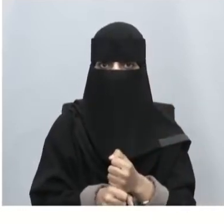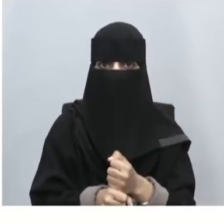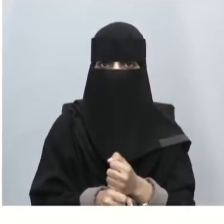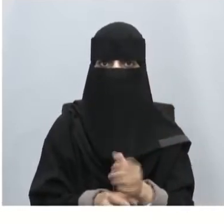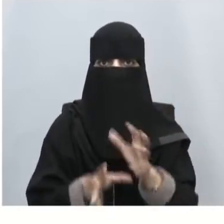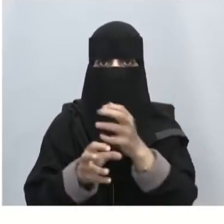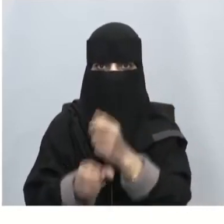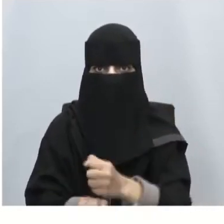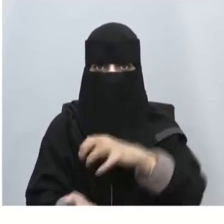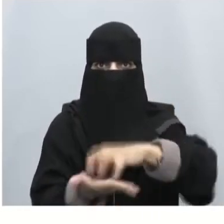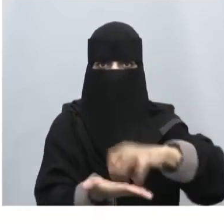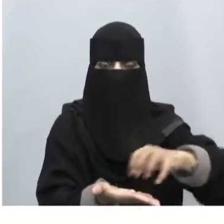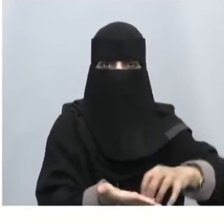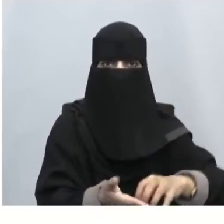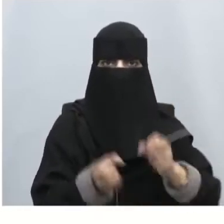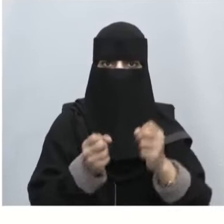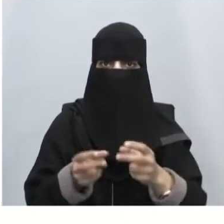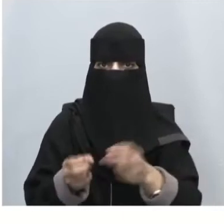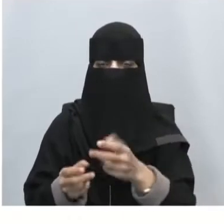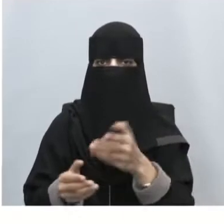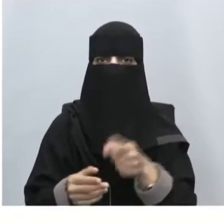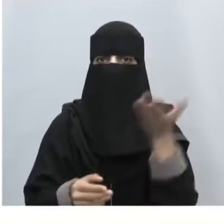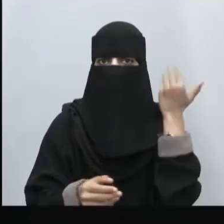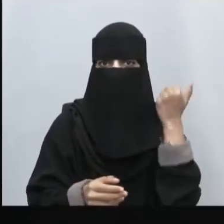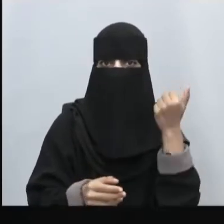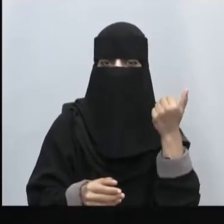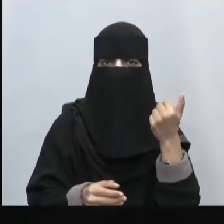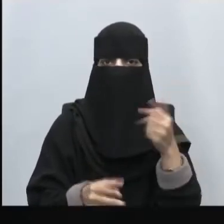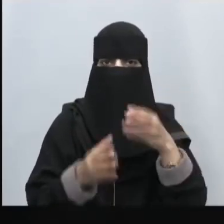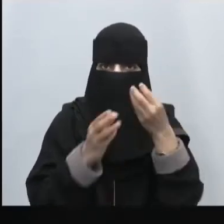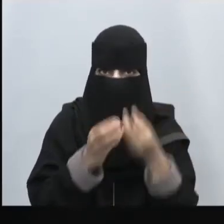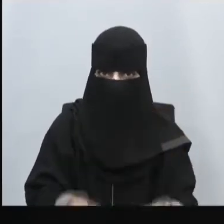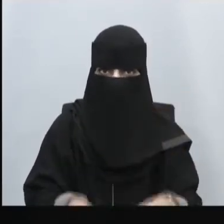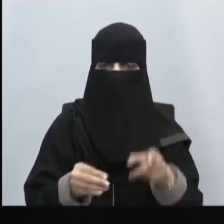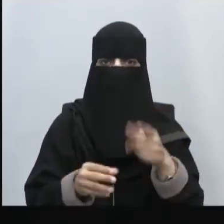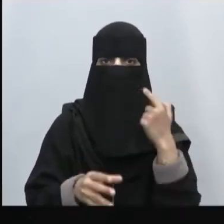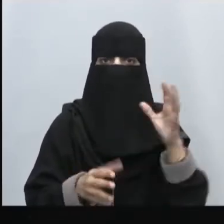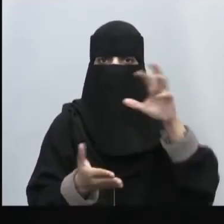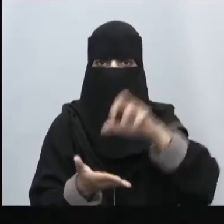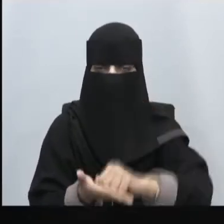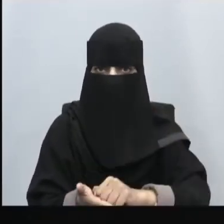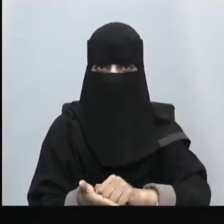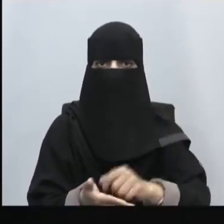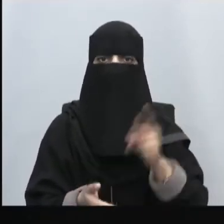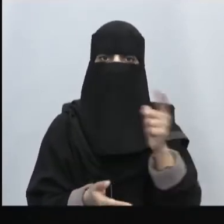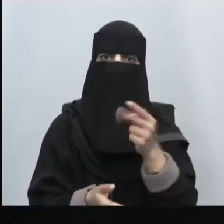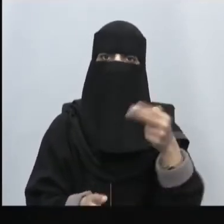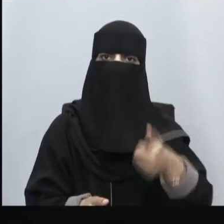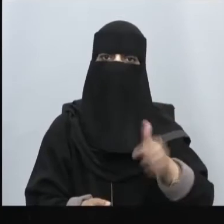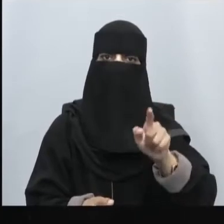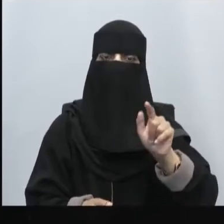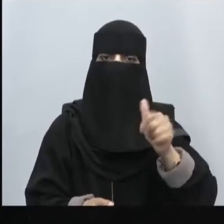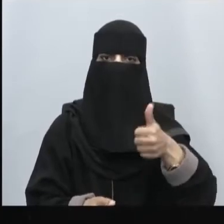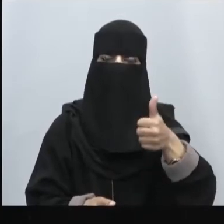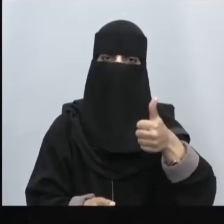ان حافظوا على ممتلكات هذه الدوله التي سقطت ثم قامت على اثرها الدوله العباسيه